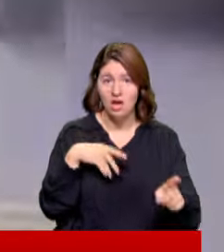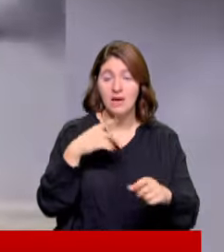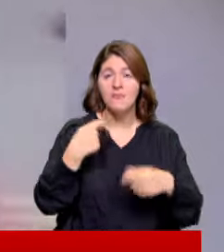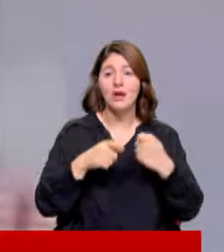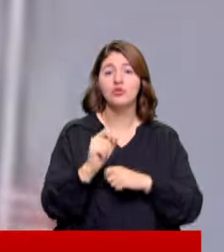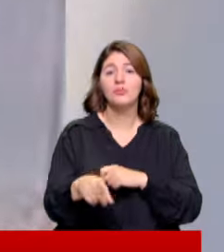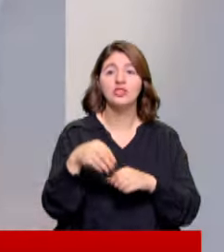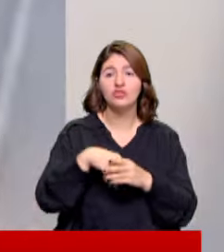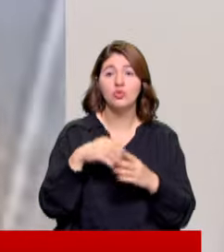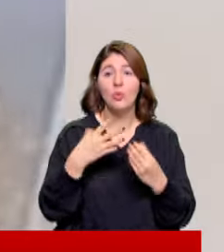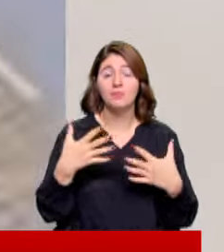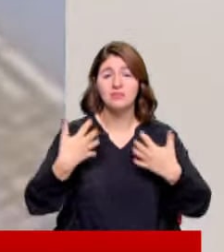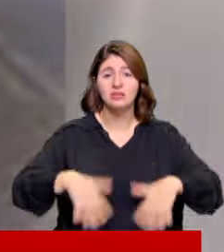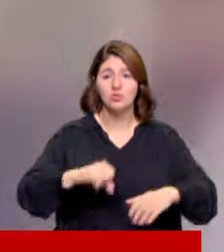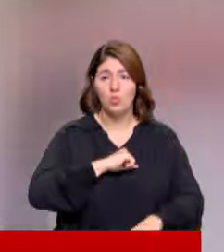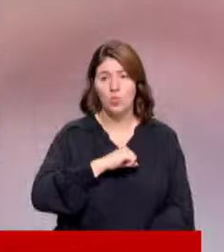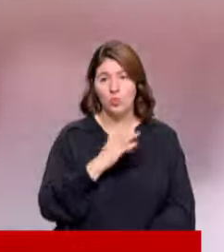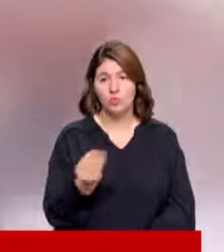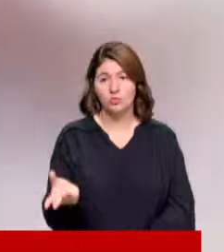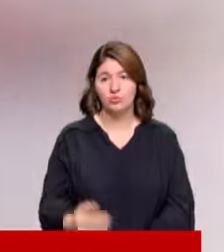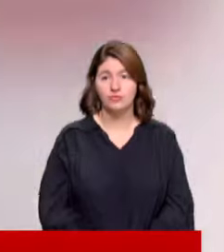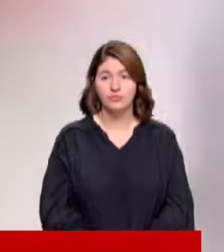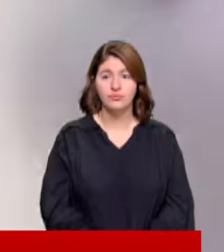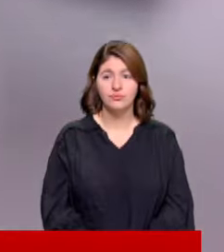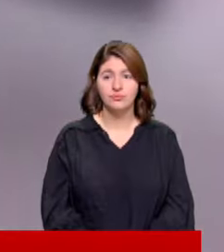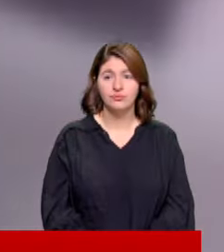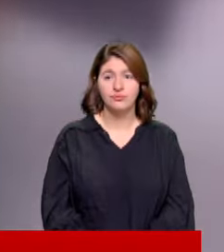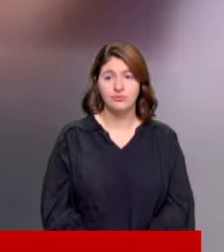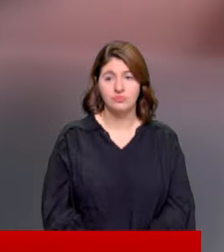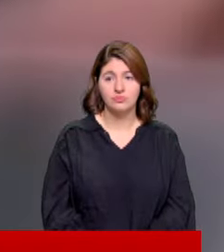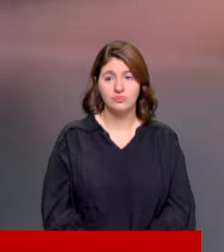banka şubesinde büyük paniğe yol açtı.